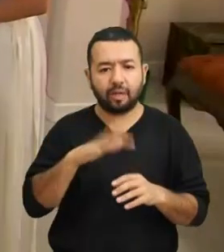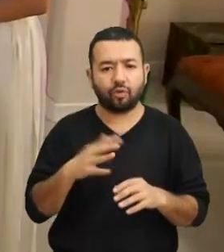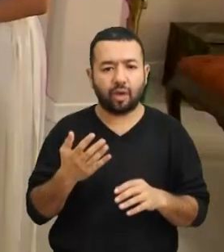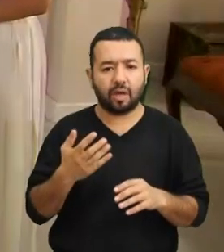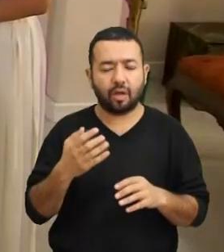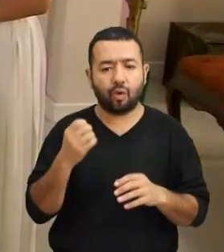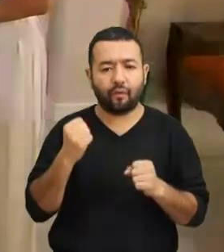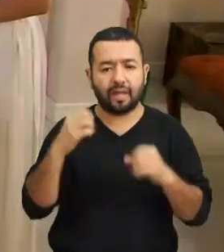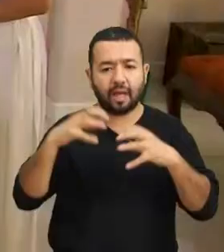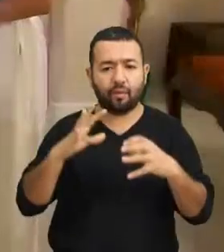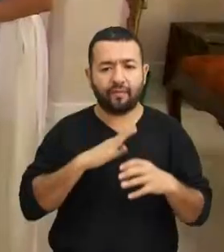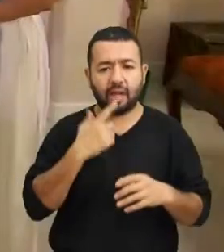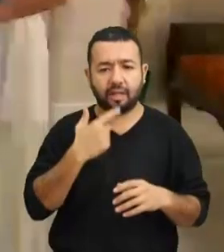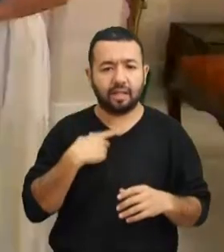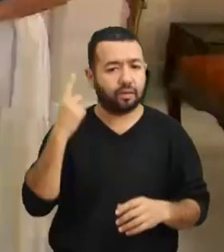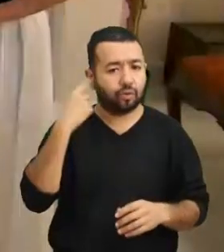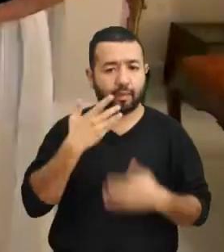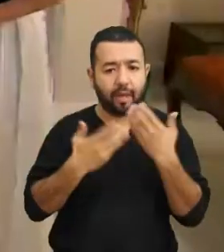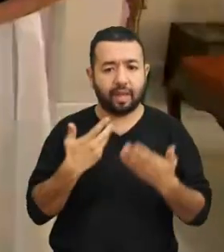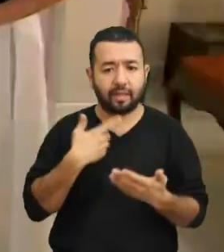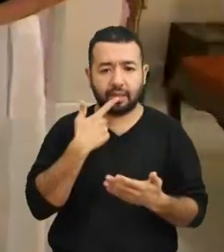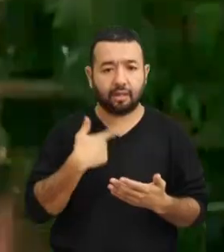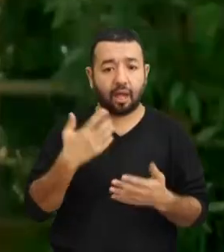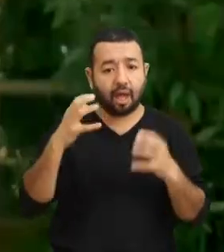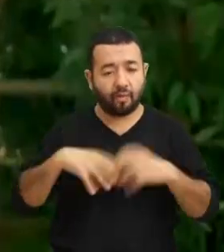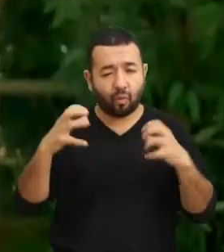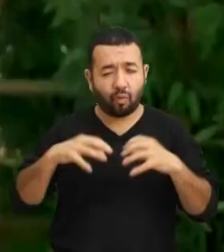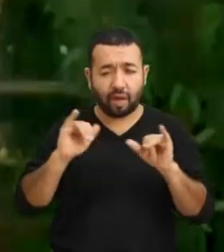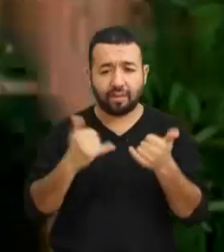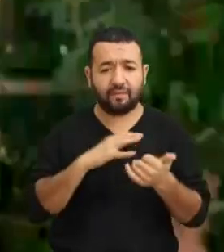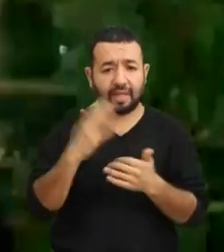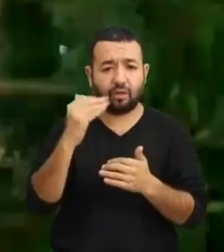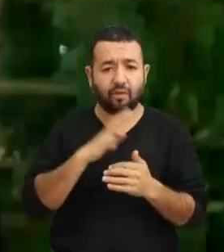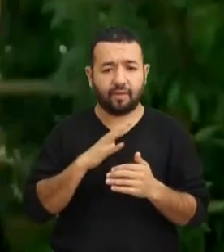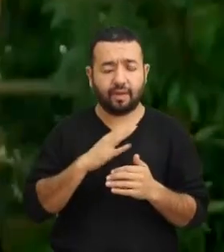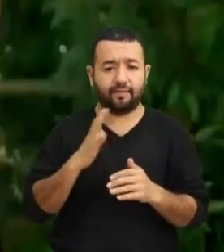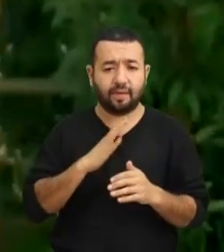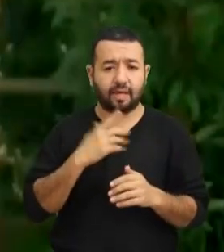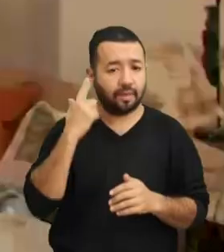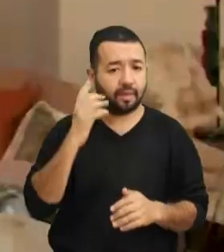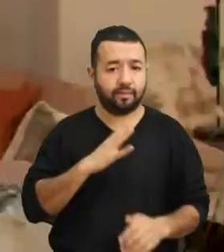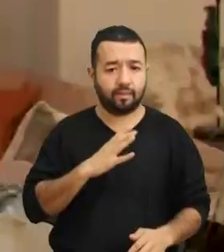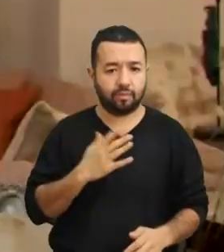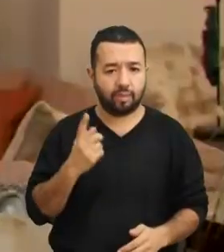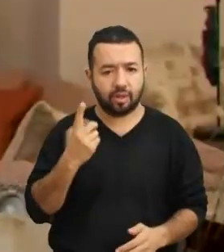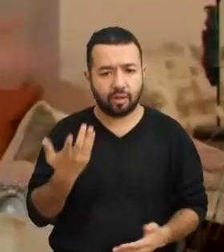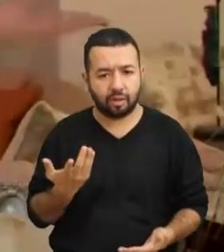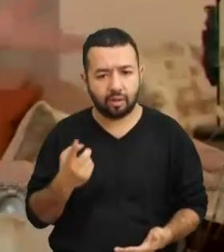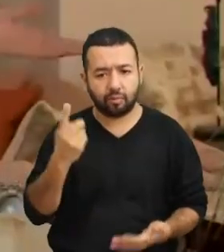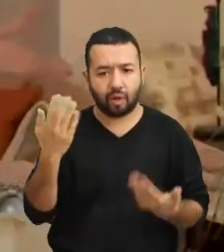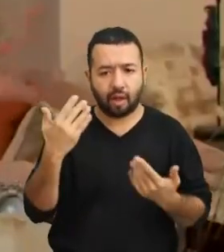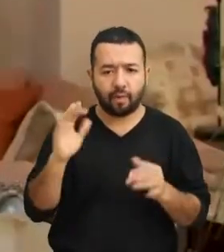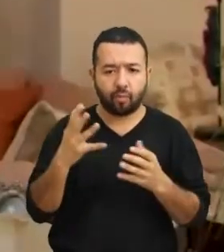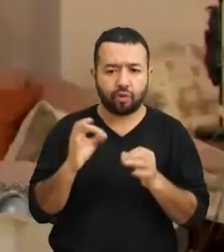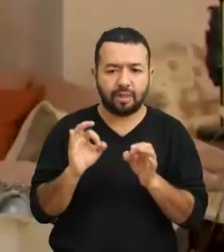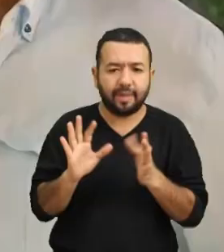çok kuvvetli yağış olacakmış. Aa, evet evet. Muson yağmurları gibi bir anda bastıracakmış ya. Allah Allah ya. Hiç havada